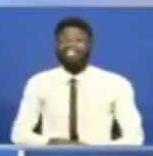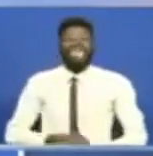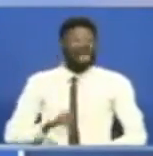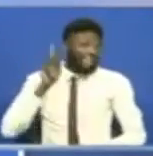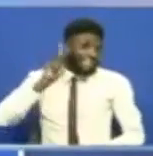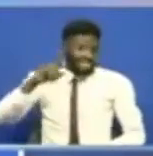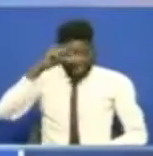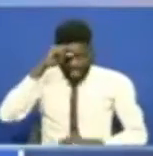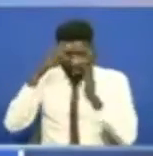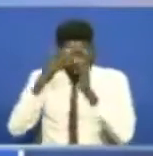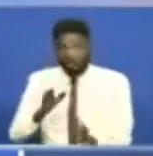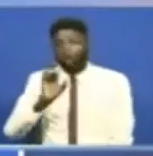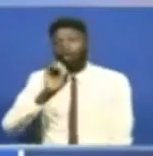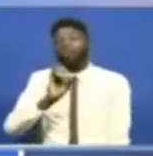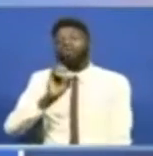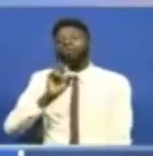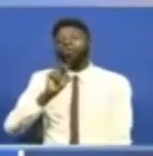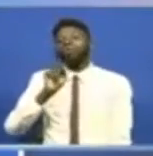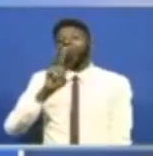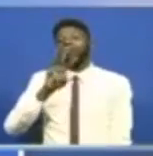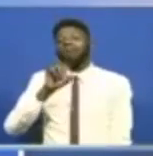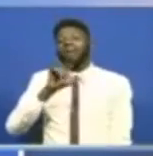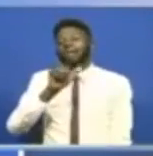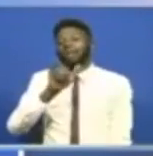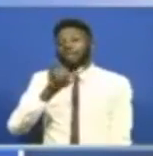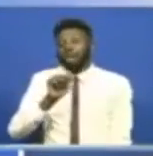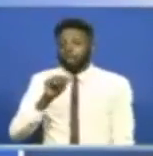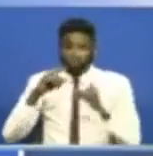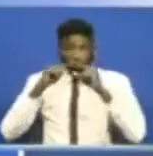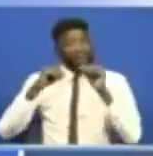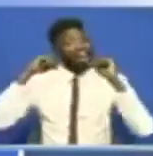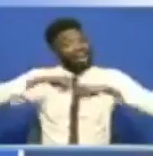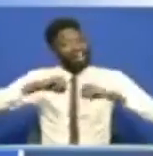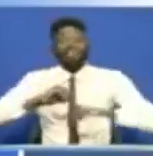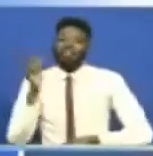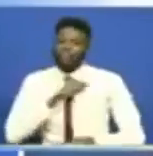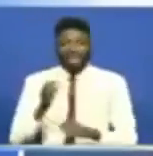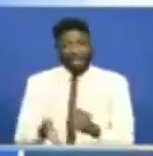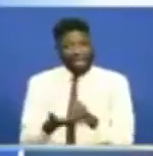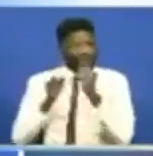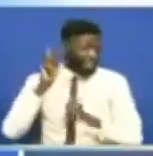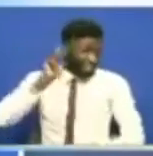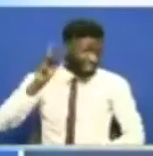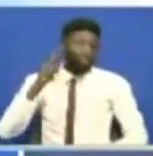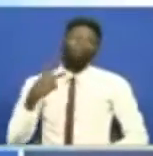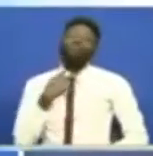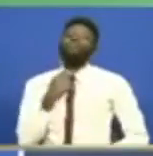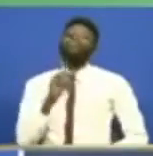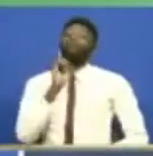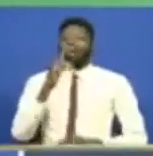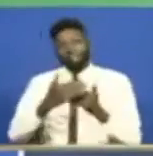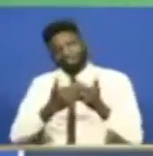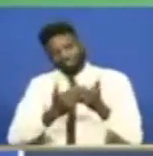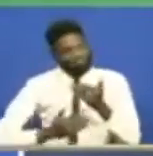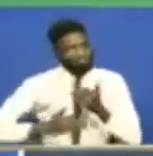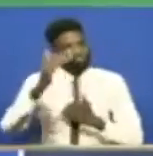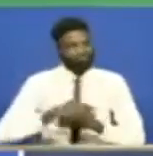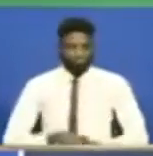huo uliafikiwa kwenye mkutano ili kuiwezesha jamii hiyo kuwa na sauti moja kuanzia sasa. Tupate taarifa